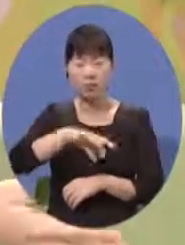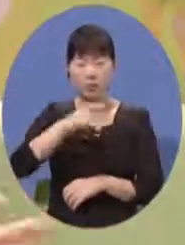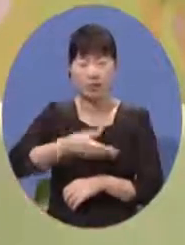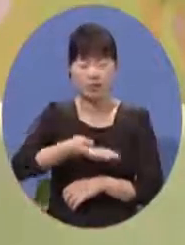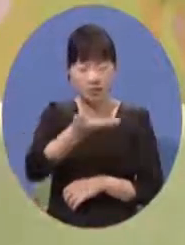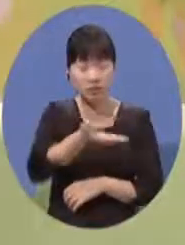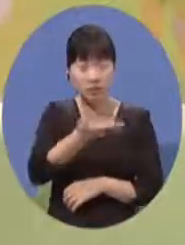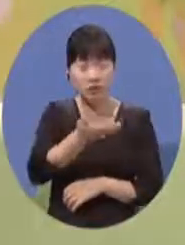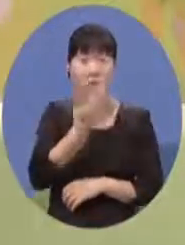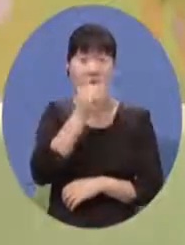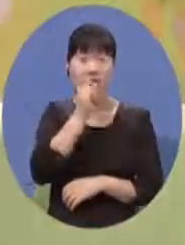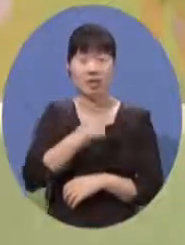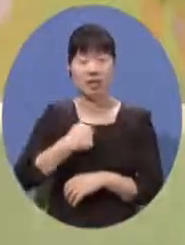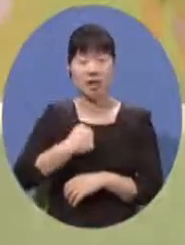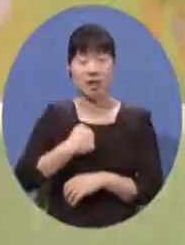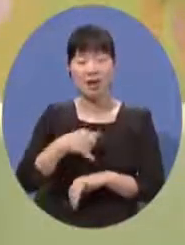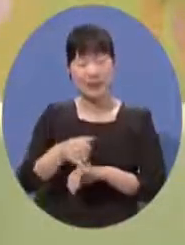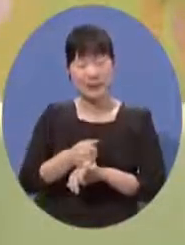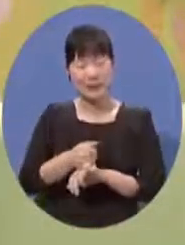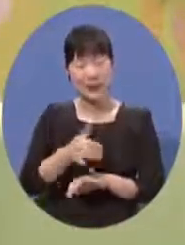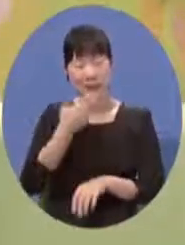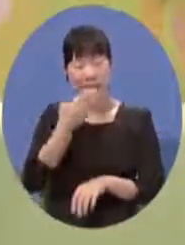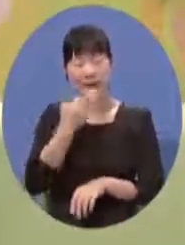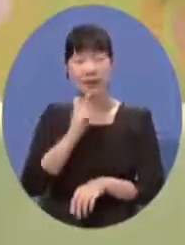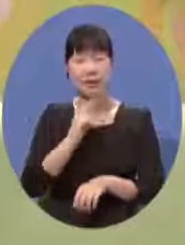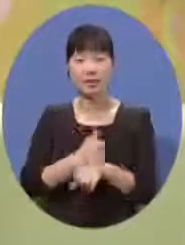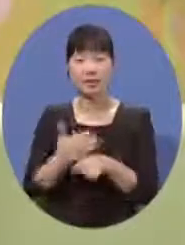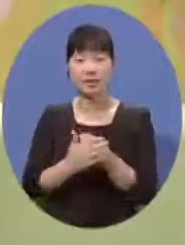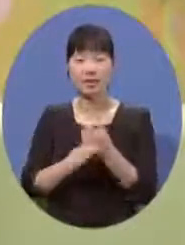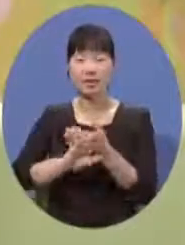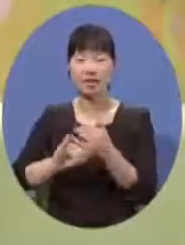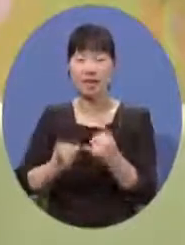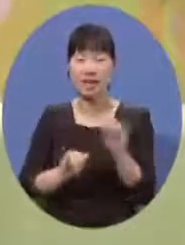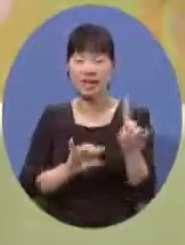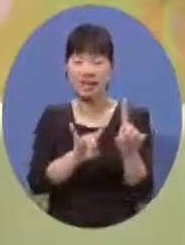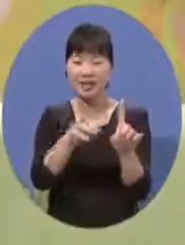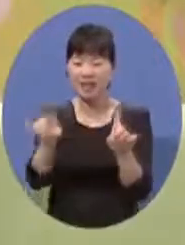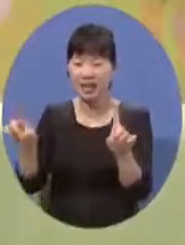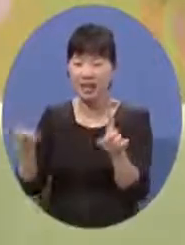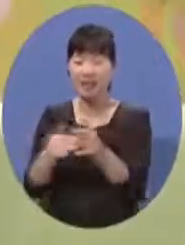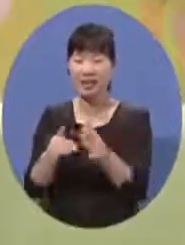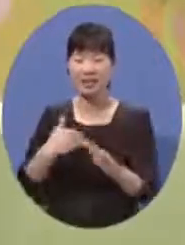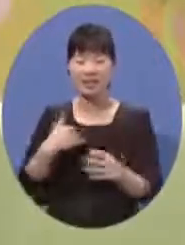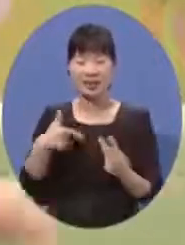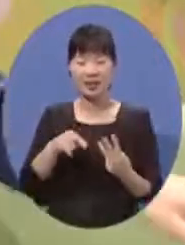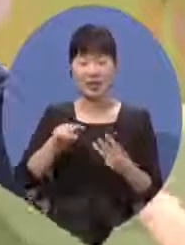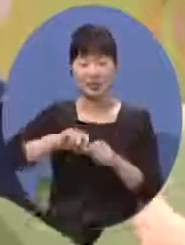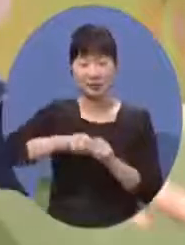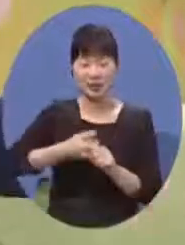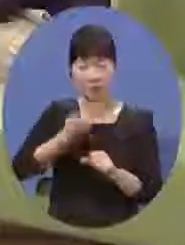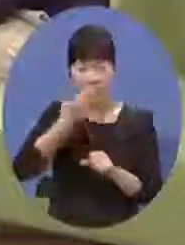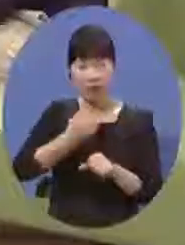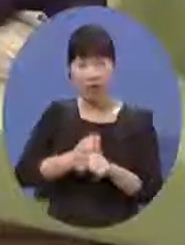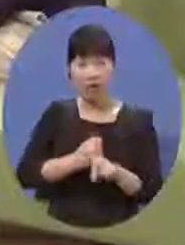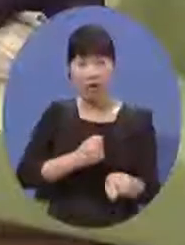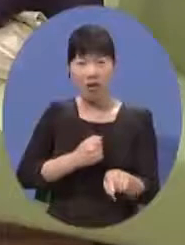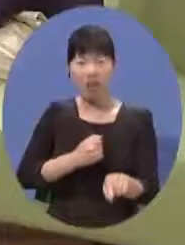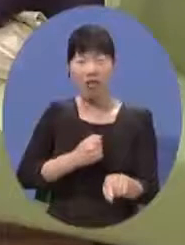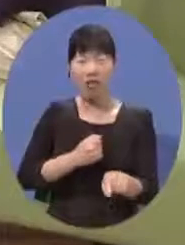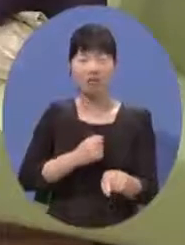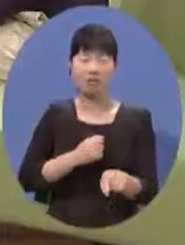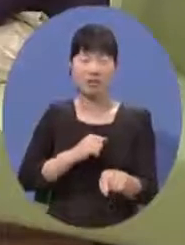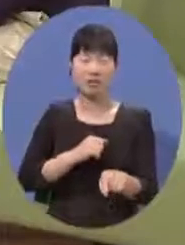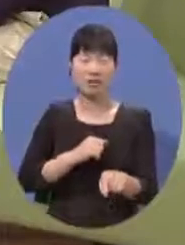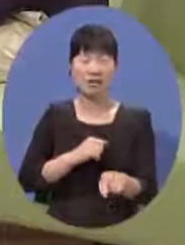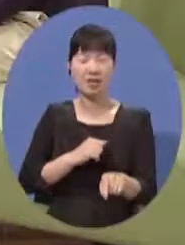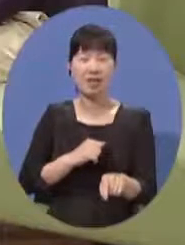드세요. 이렇게 할 수도 있는데 자기가 꼭 먹어야 되는. 그래서 자기만 남들은 하나씩밖에 못 먹었는데 세 개를 굳이 먹는. 이게 충동 조절이 안 되는 거죠. 충동 조절이 안